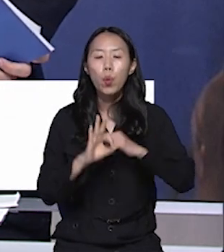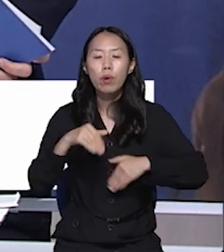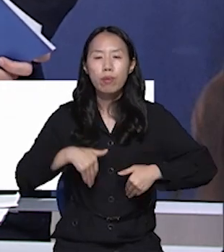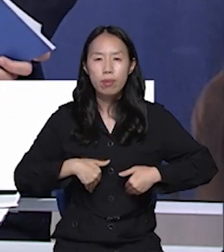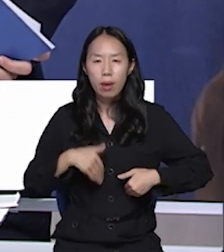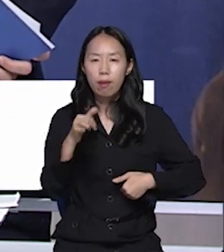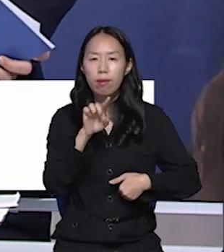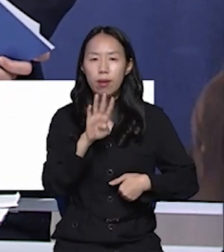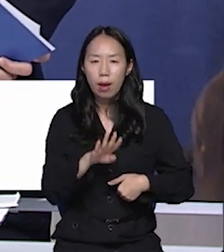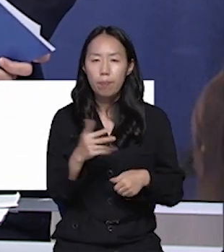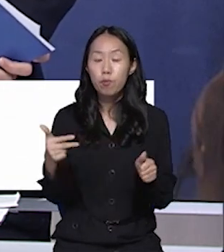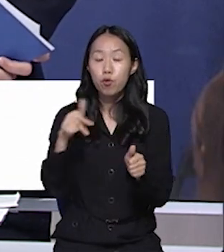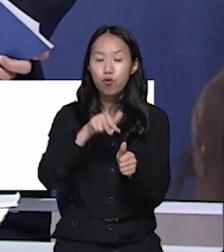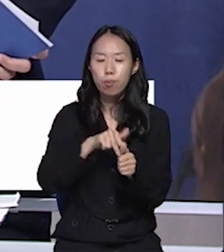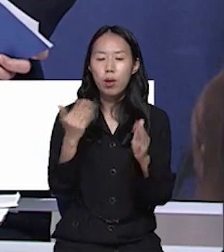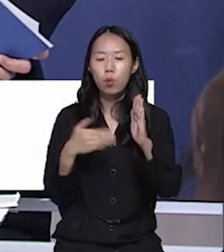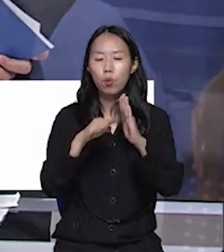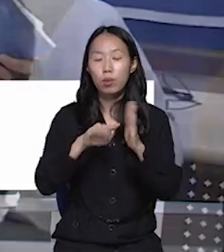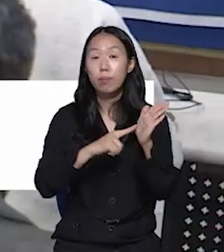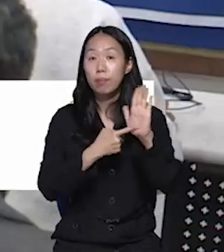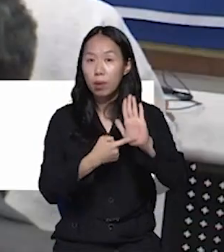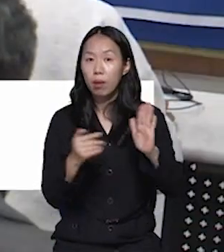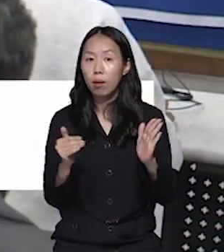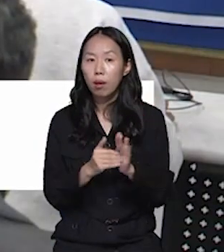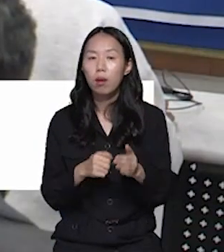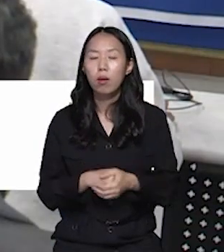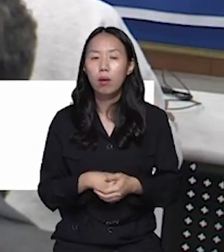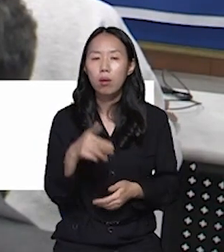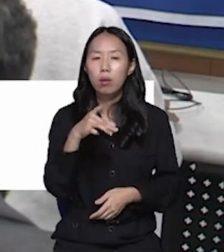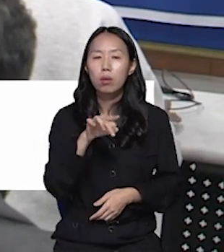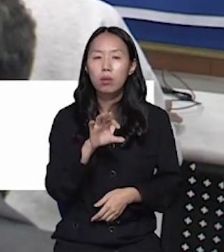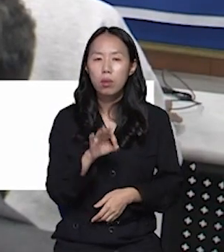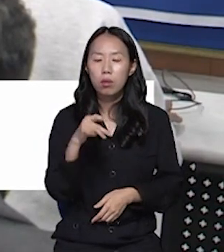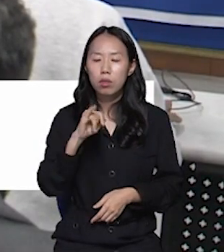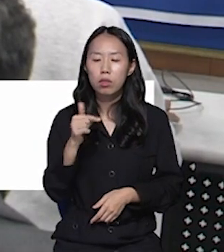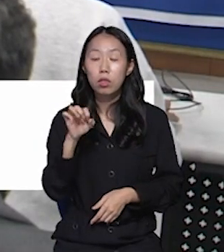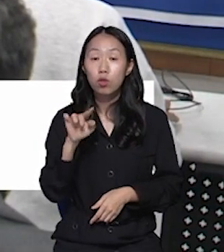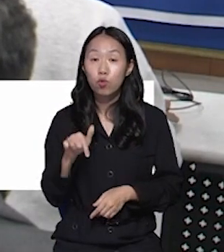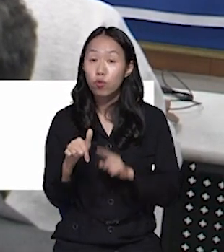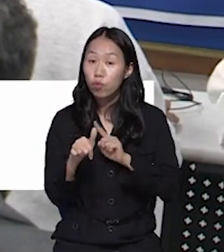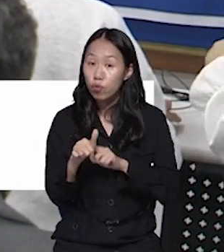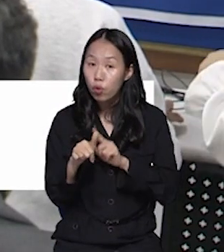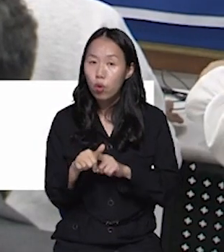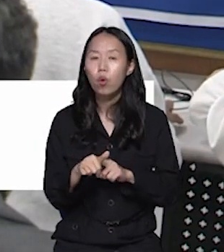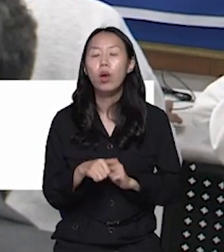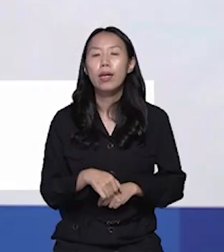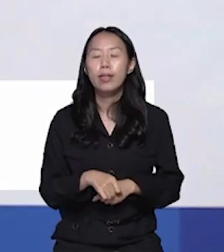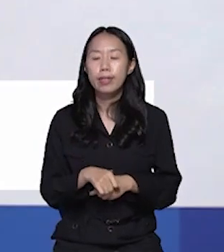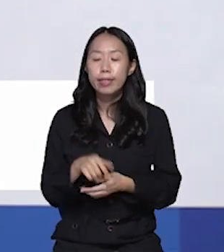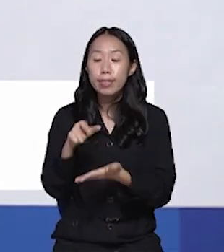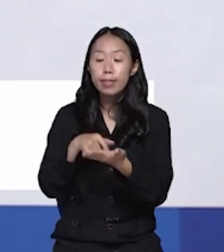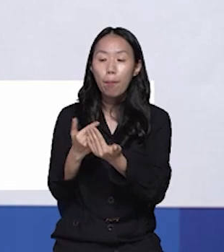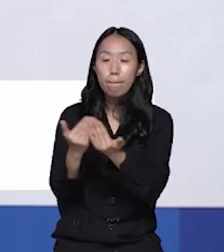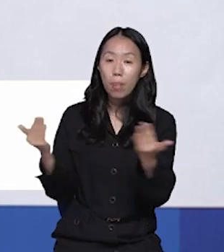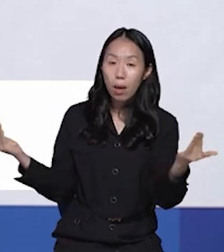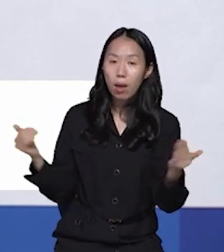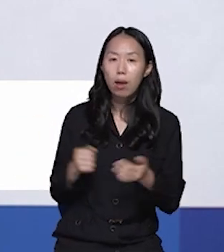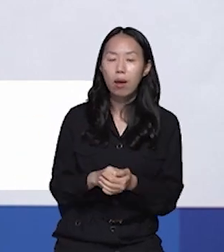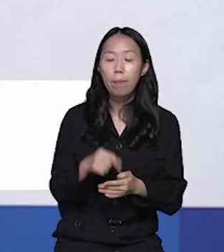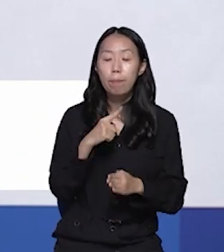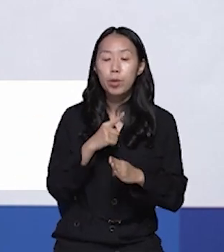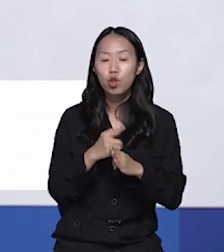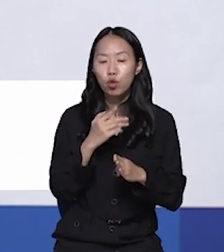당대표 를 선언했습니다 정진 정보는 오늘 광주광역시의 기자회견을 열고